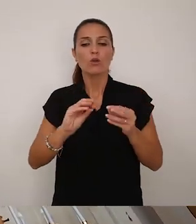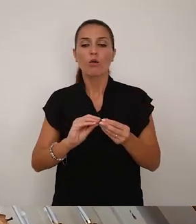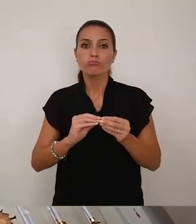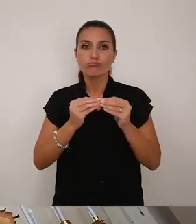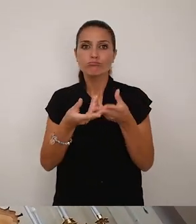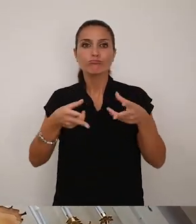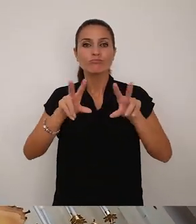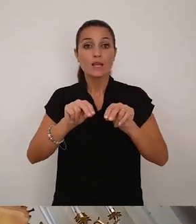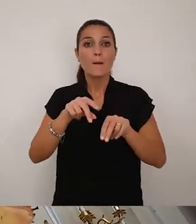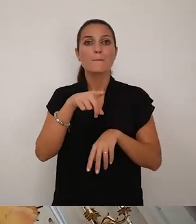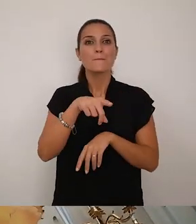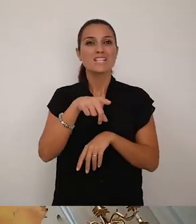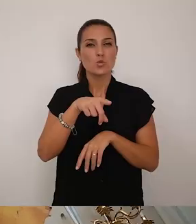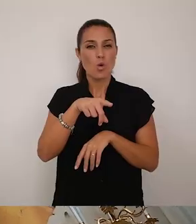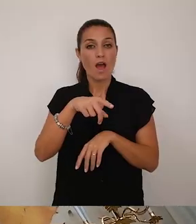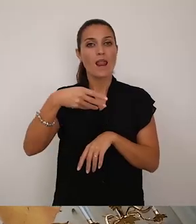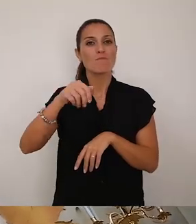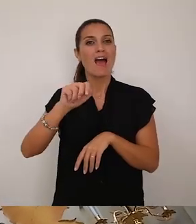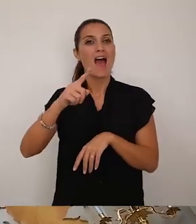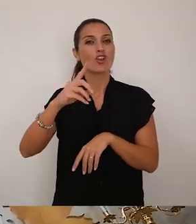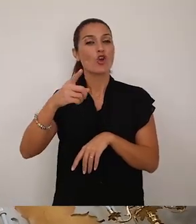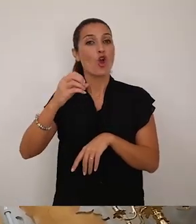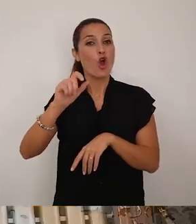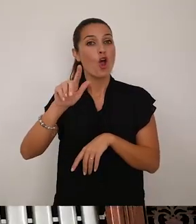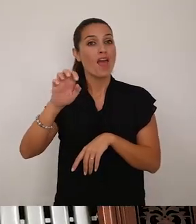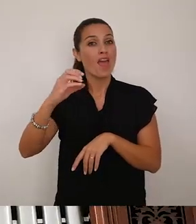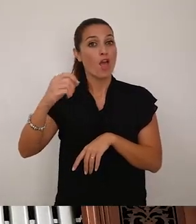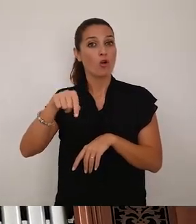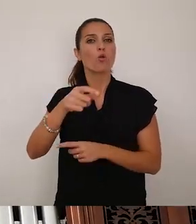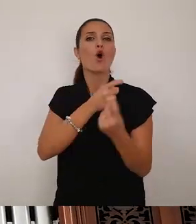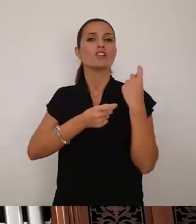Pasquale Margoleo, originario di Martano.